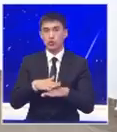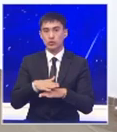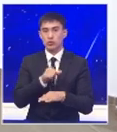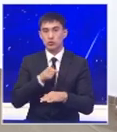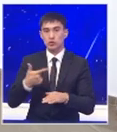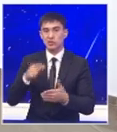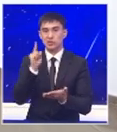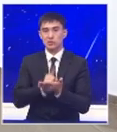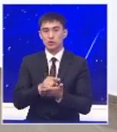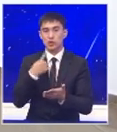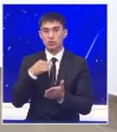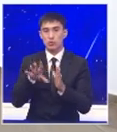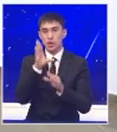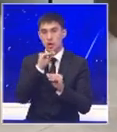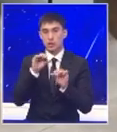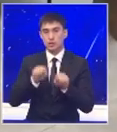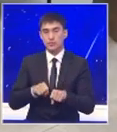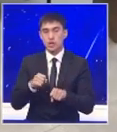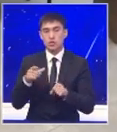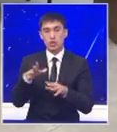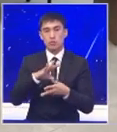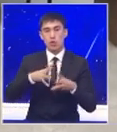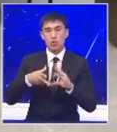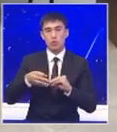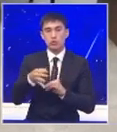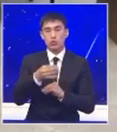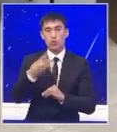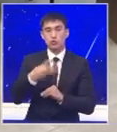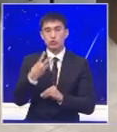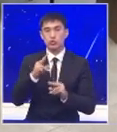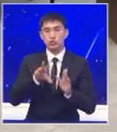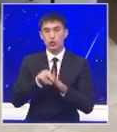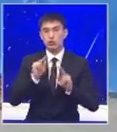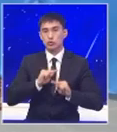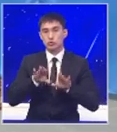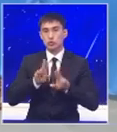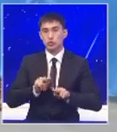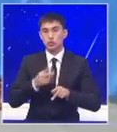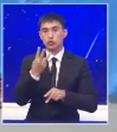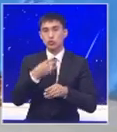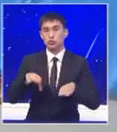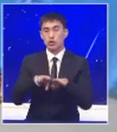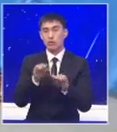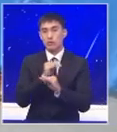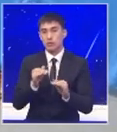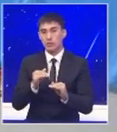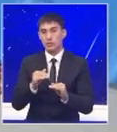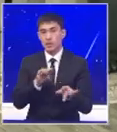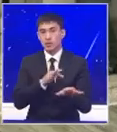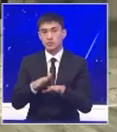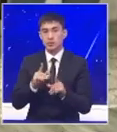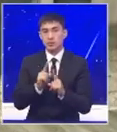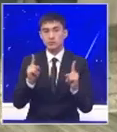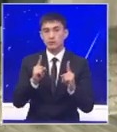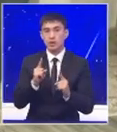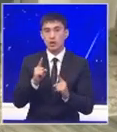ұстанымын танытып дауыс бере алады. Жалпы аудан бойынша 33 сайлау учаскесі жұмыс істеп тұр. Үшеуі жабық форматта. Саяси аламаннан ғасыр